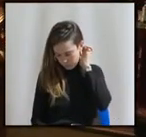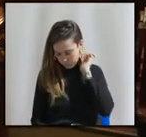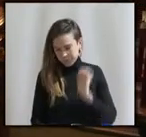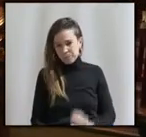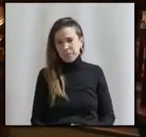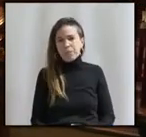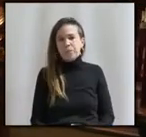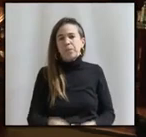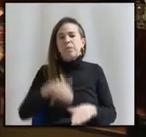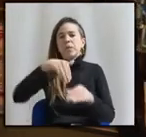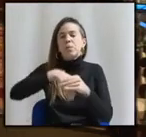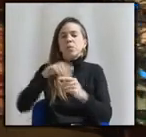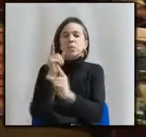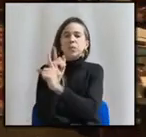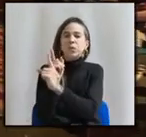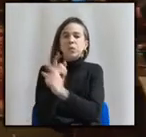Vots en contra?